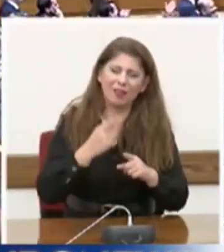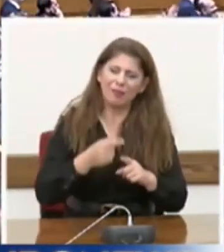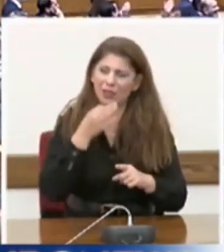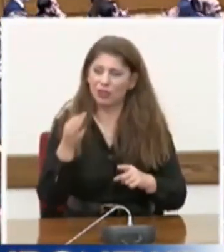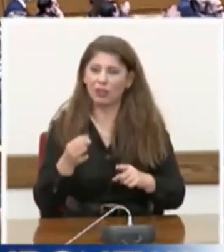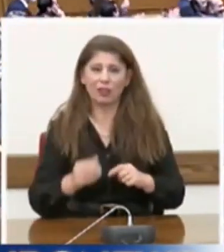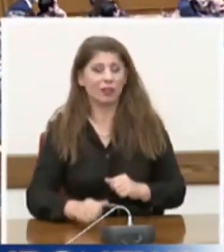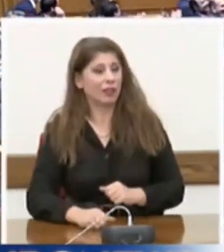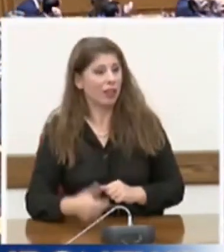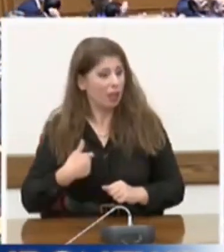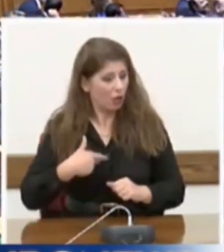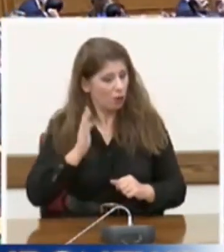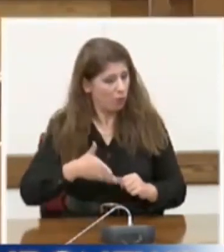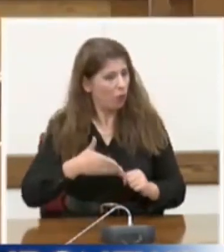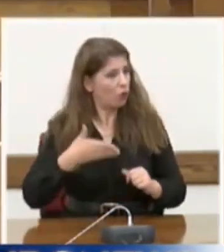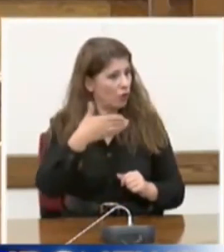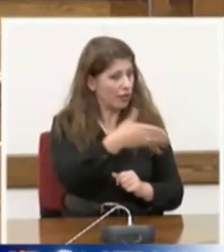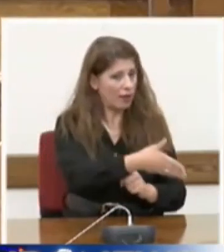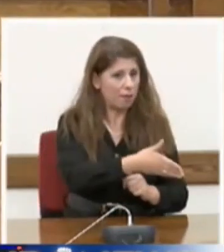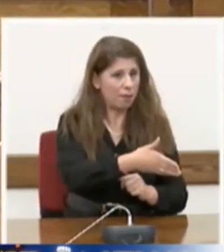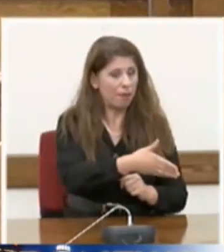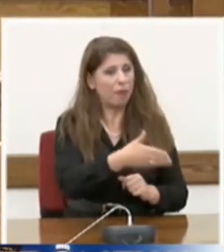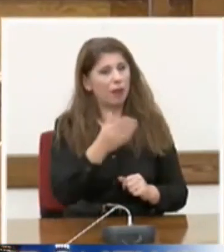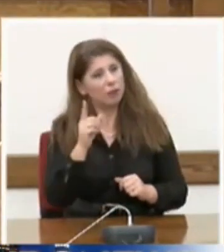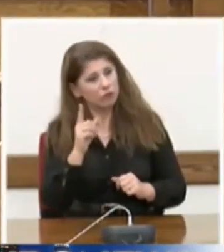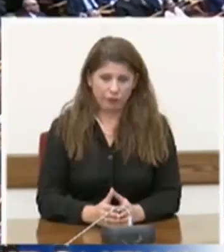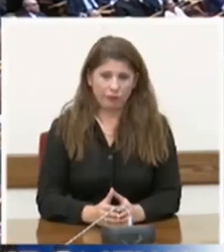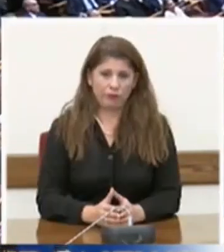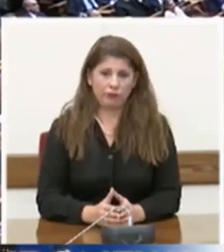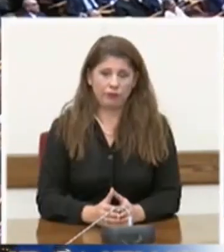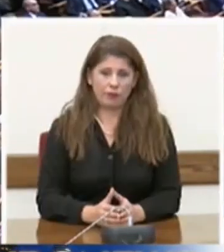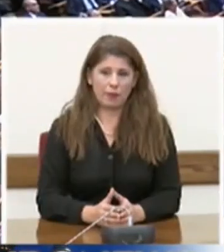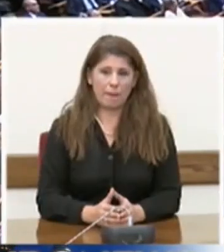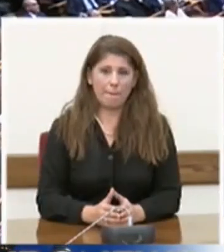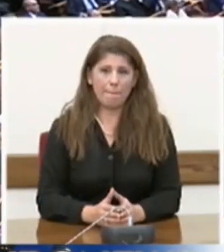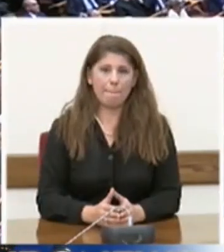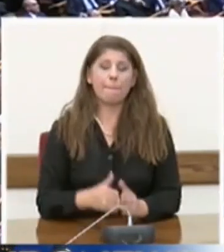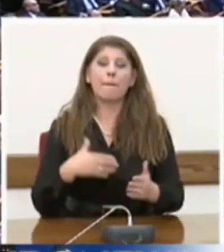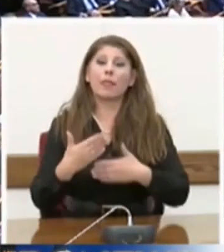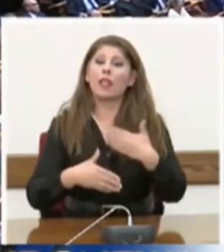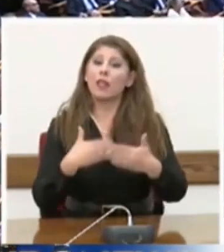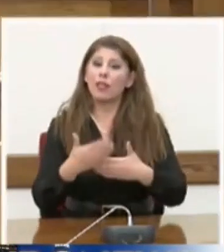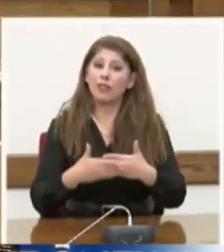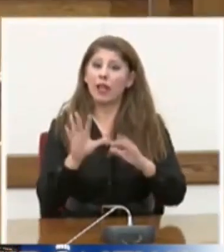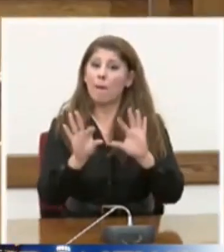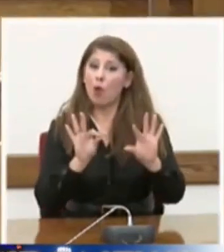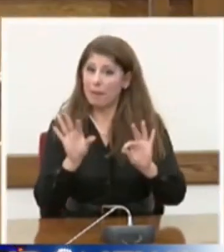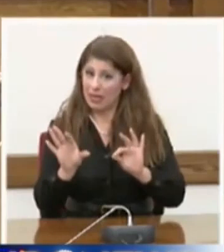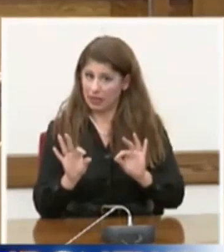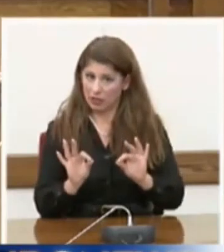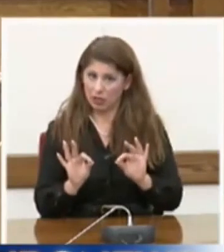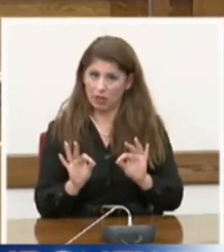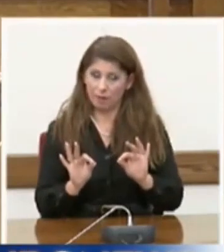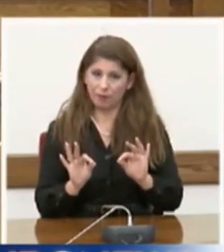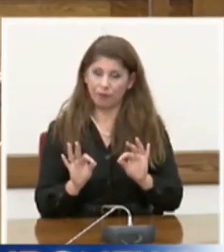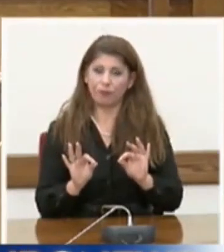Lidhur me të ashtu quajturën Watergate-i grek, ai u kujtoi ligjvënësve reformën e fundit për shërbimet sekrete të kërkuar nga qeveria për të përmirësuar